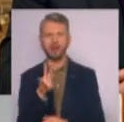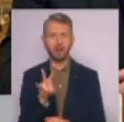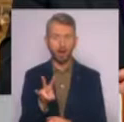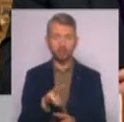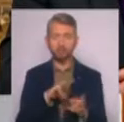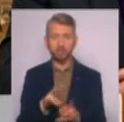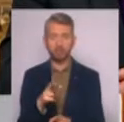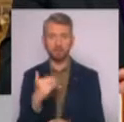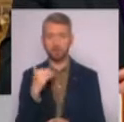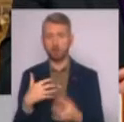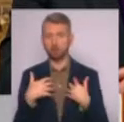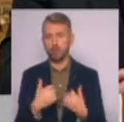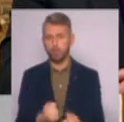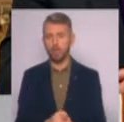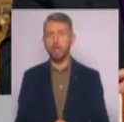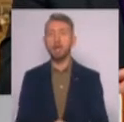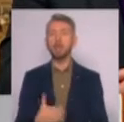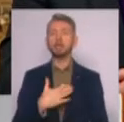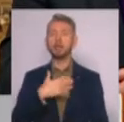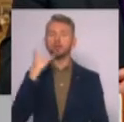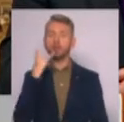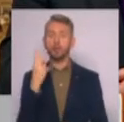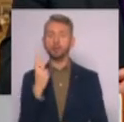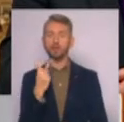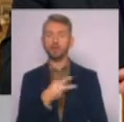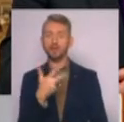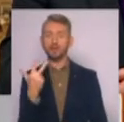для вашого здоров'я. Наш телефон прямого ефіру